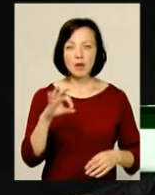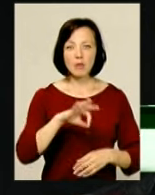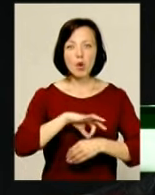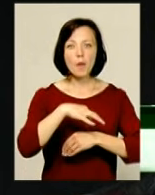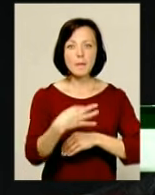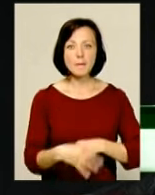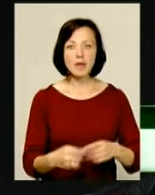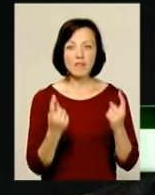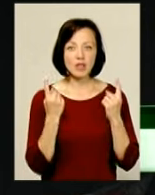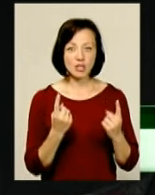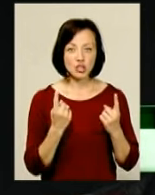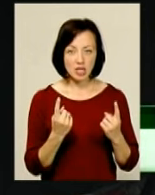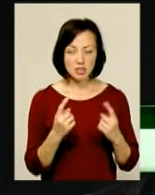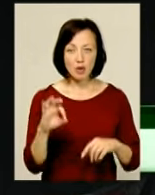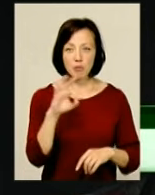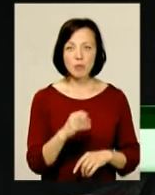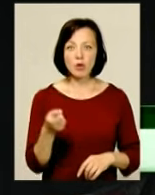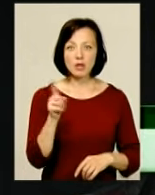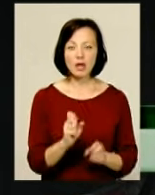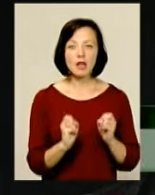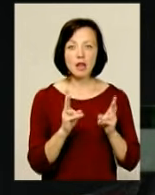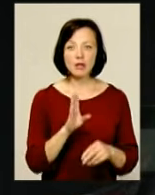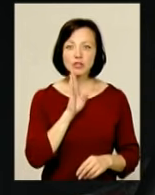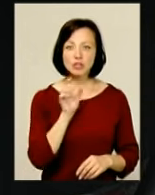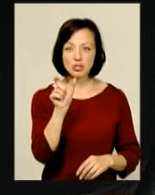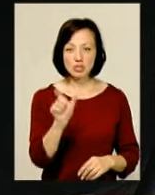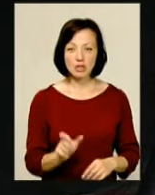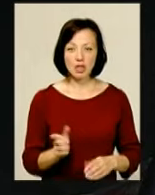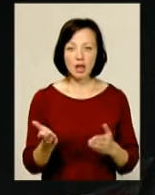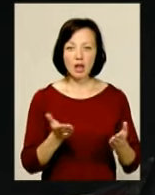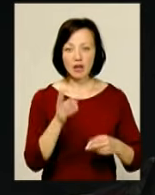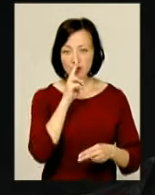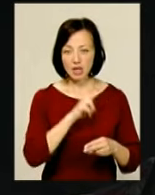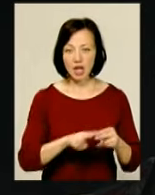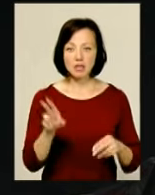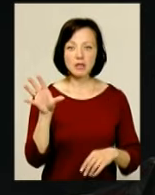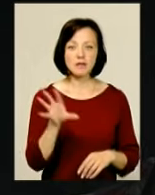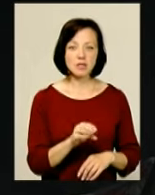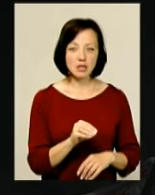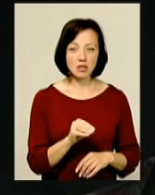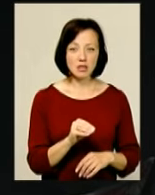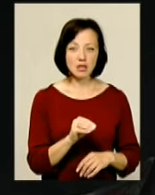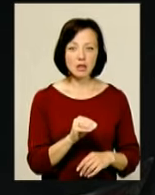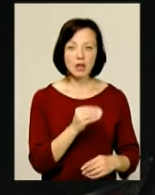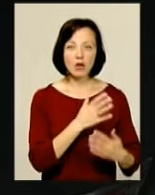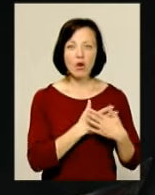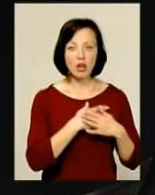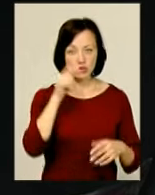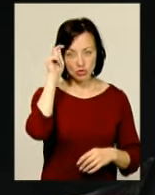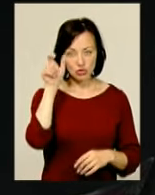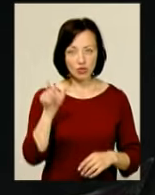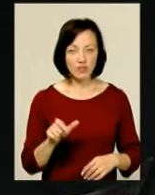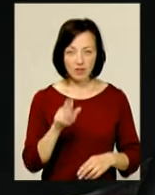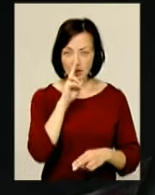величезний, про те, як жінка, яка втратила все, втратила коханого чоловіка, від цього